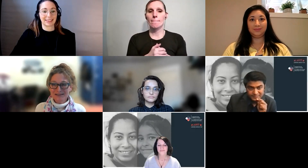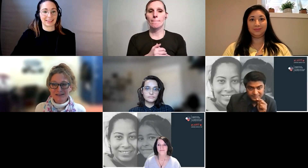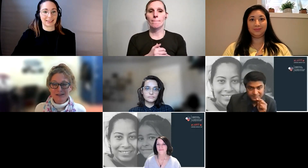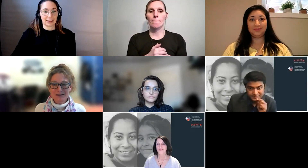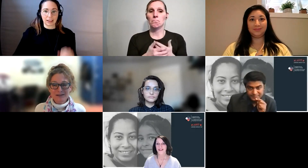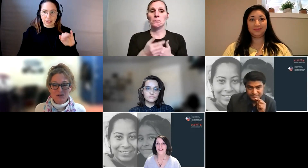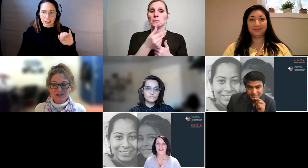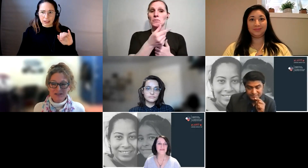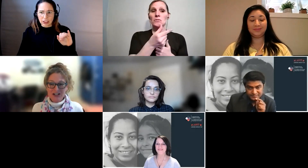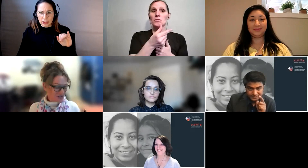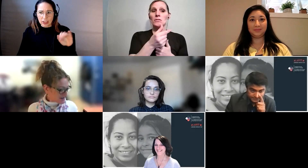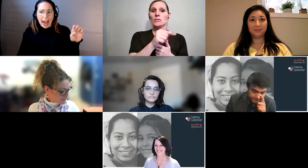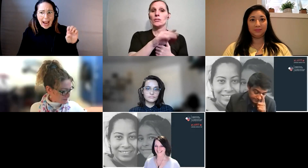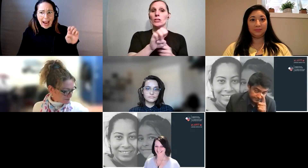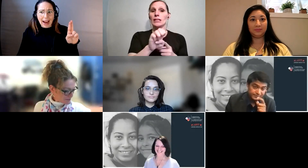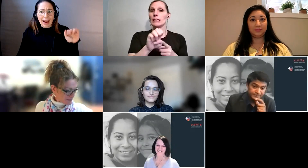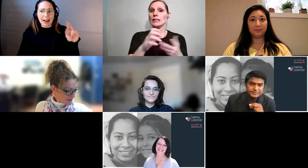OK. Erika?